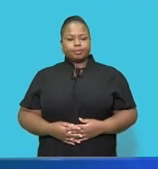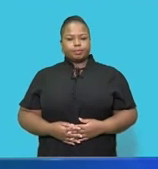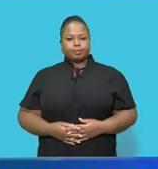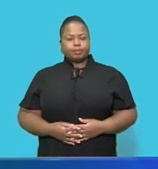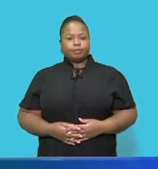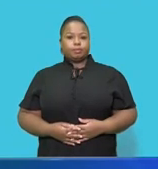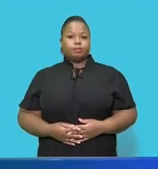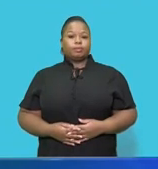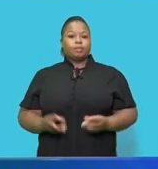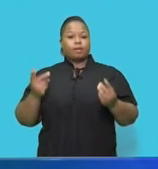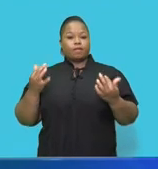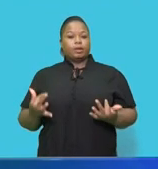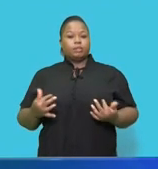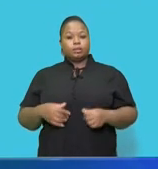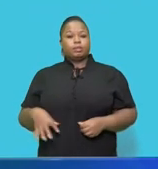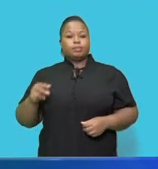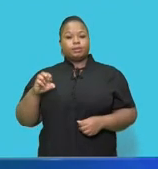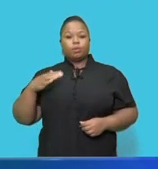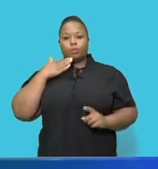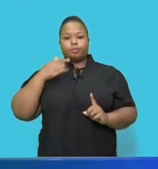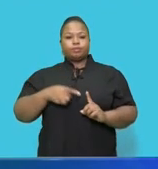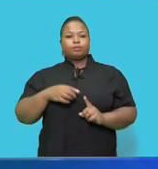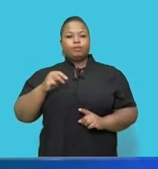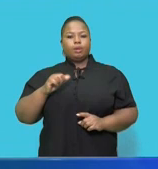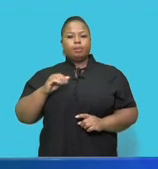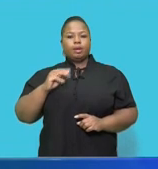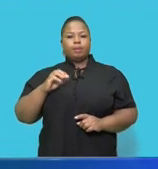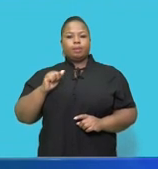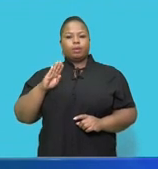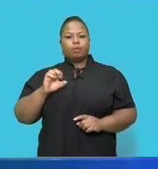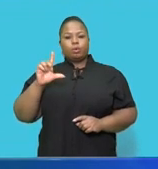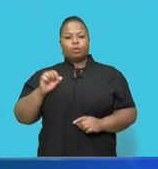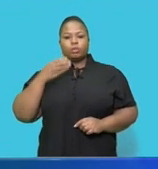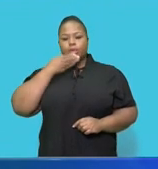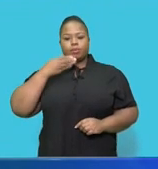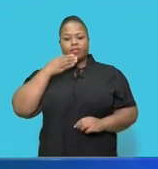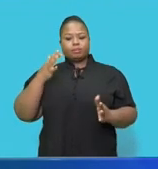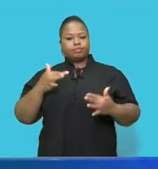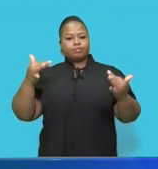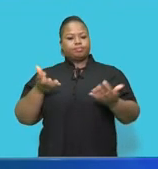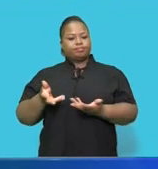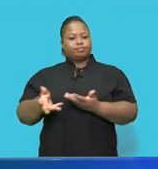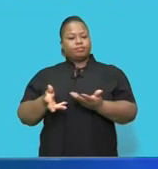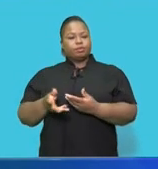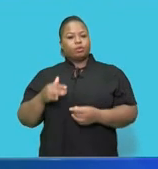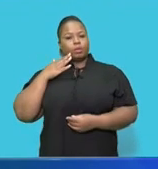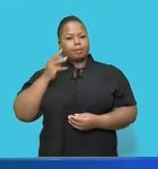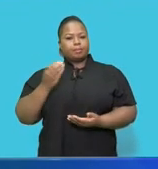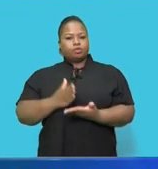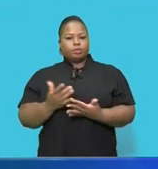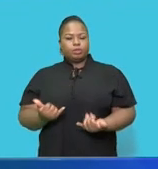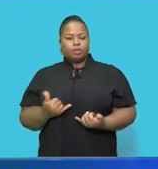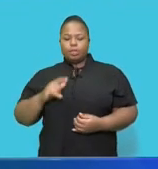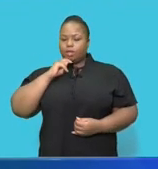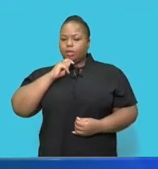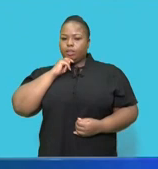Ungqongqoshe wezezimali eGoli Jacob Mamabolo uhole ingxoxo yesidlo sasekuseni engemumva kokwethulwa kwesabelo-mali eMidrand namhlanje